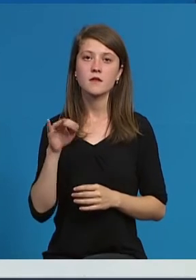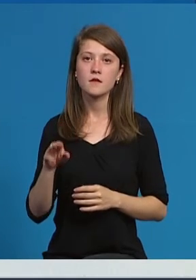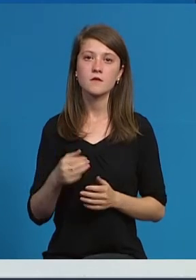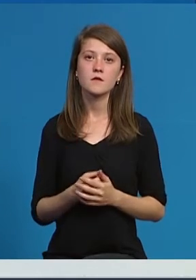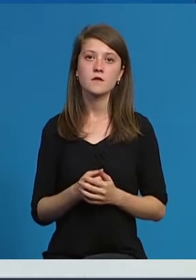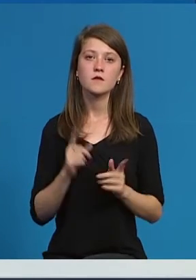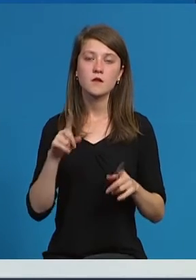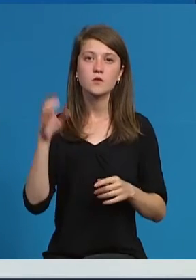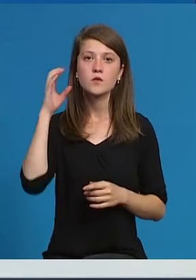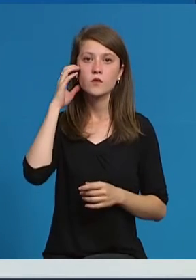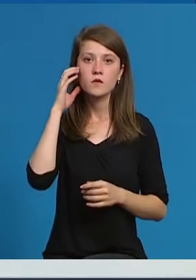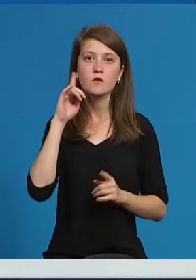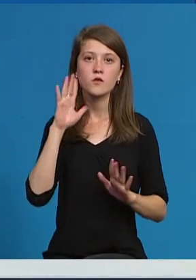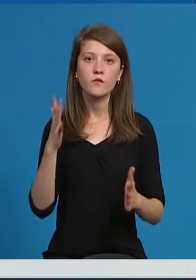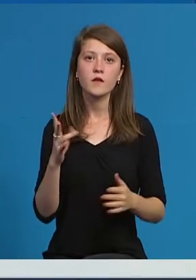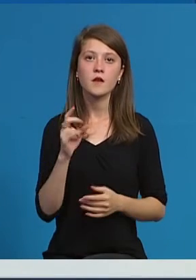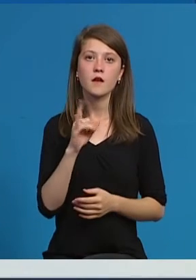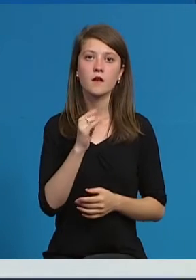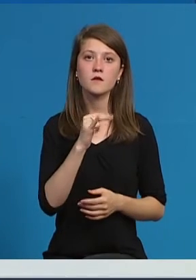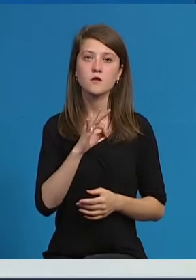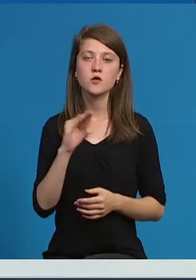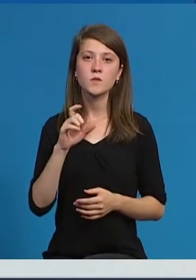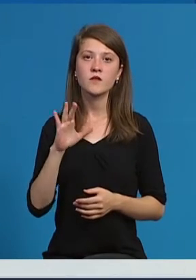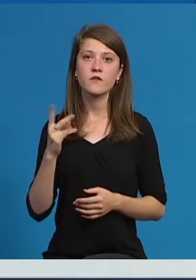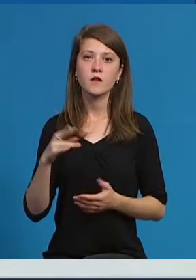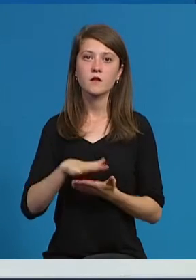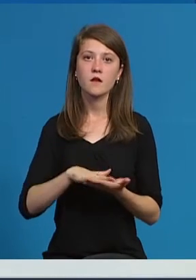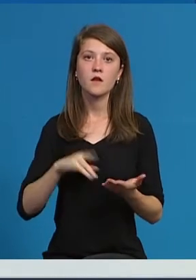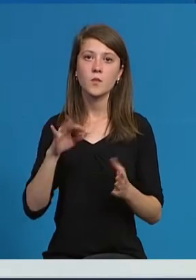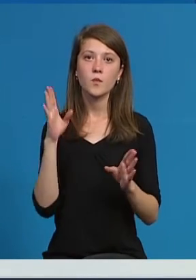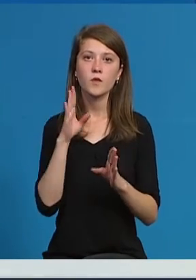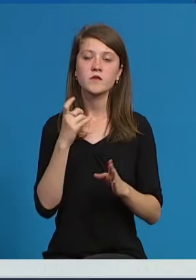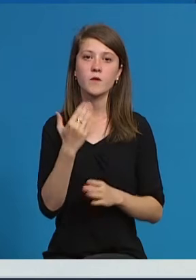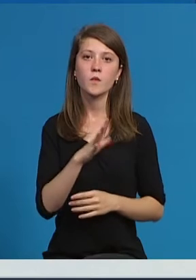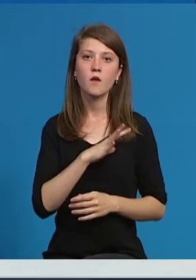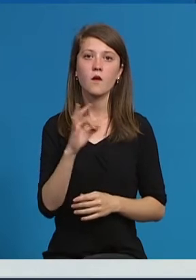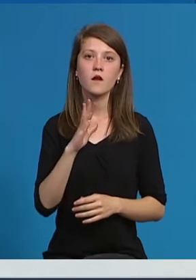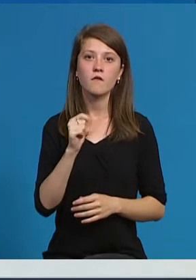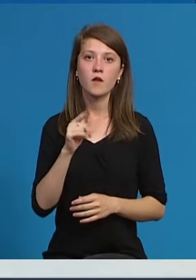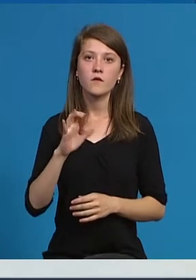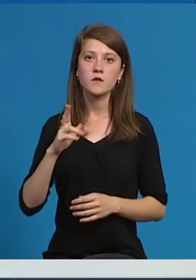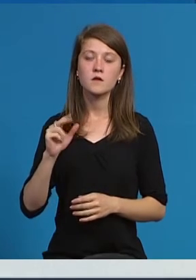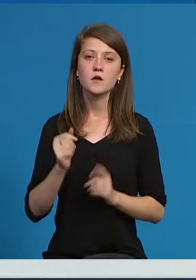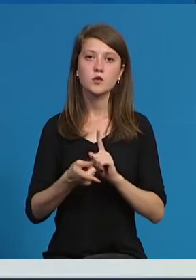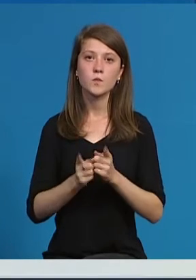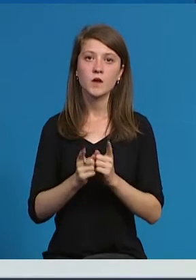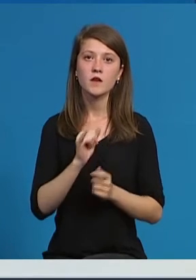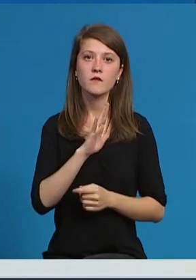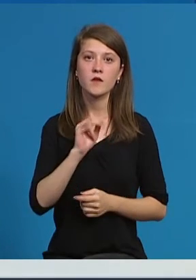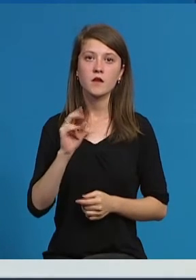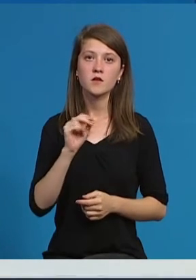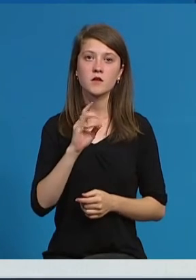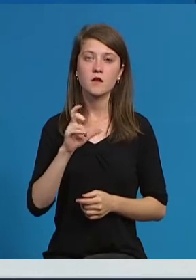сайті. Також слухайте новини на радіо «Житомирська хвиля». Далі про погоду. З вами була Олена Ваховська, сурдопереклад Івана